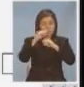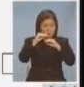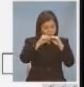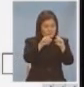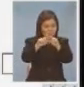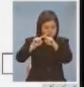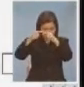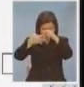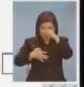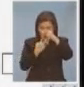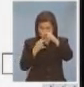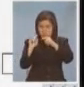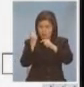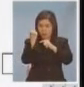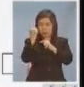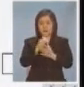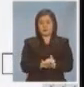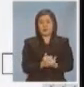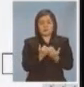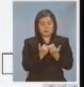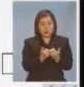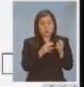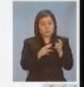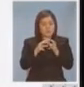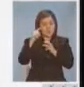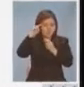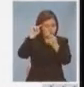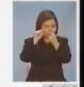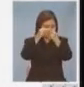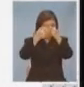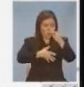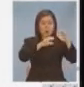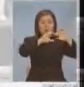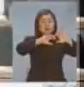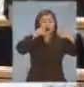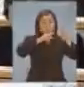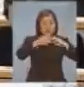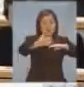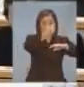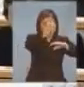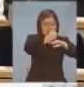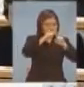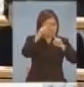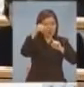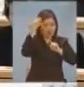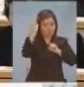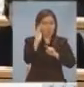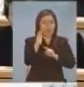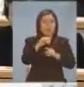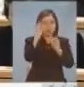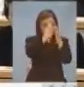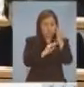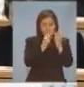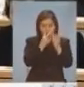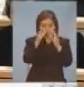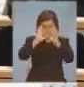ต่างๆนี้ใหม่อะค่ะท่านอย่าใช้นโยบายในเรื่องของเอาการเมืองมานำการบริหารจัดการประเทศของ